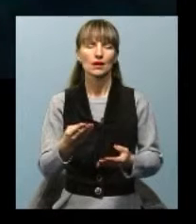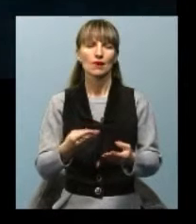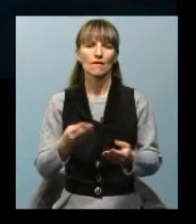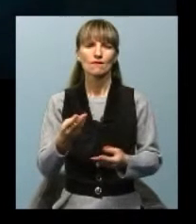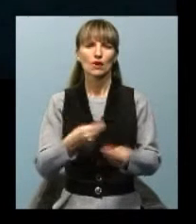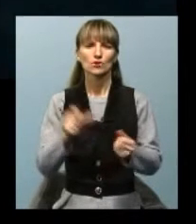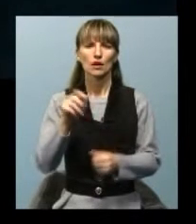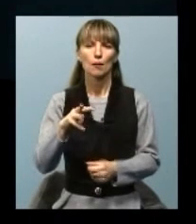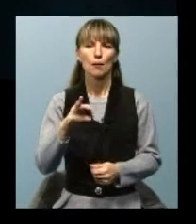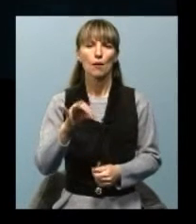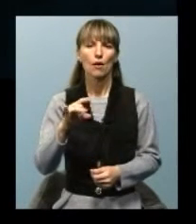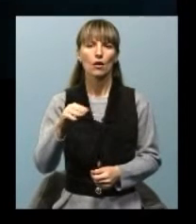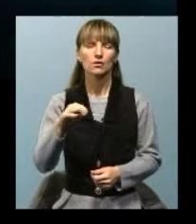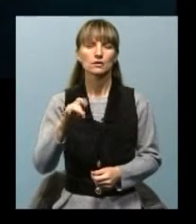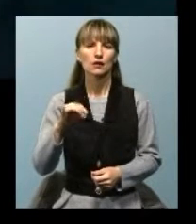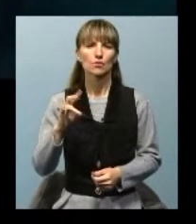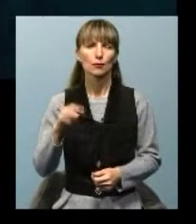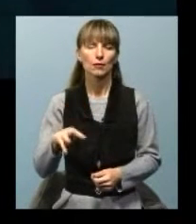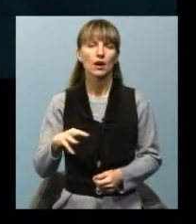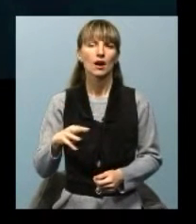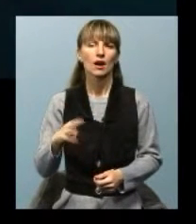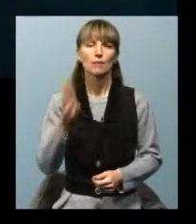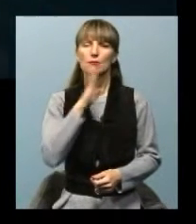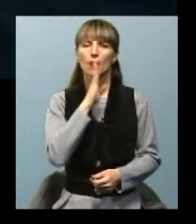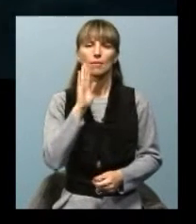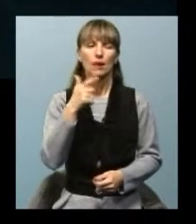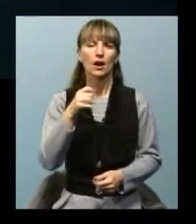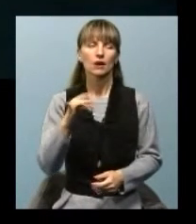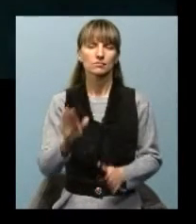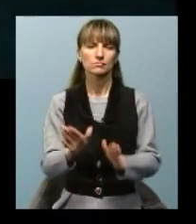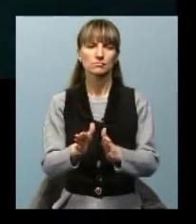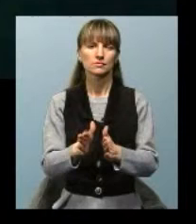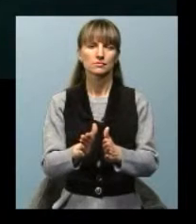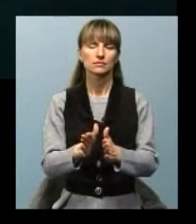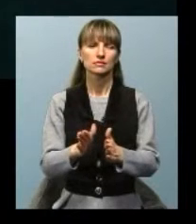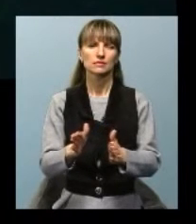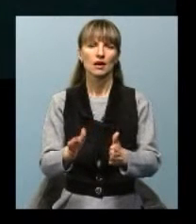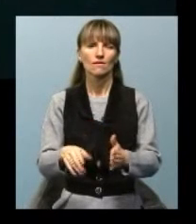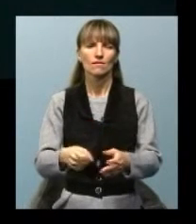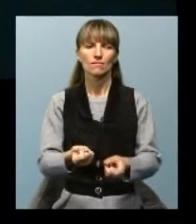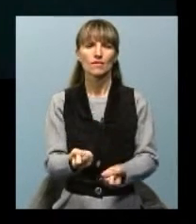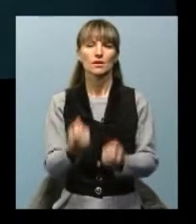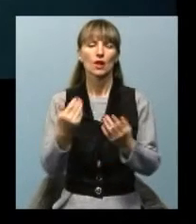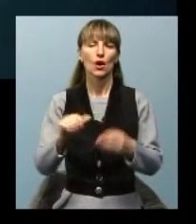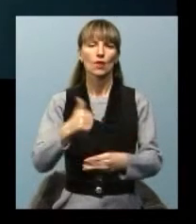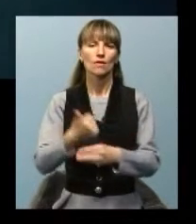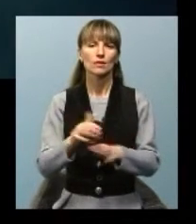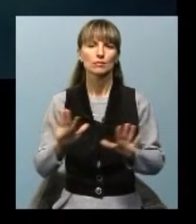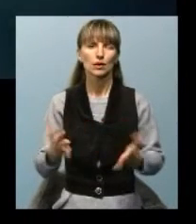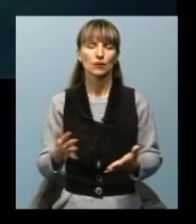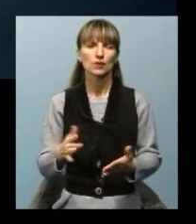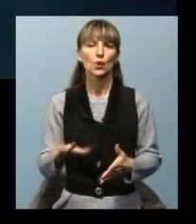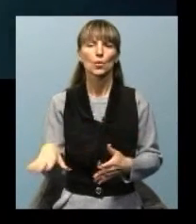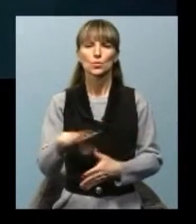Волан-де-Мортом. Саме навколо боротьби злого мага та Гаррі і розгортаються головні пригоди семи томів. Однак